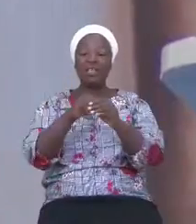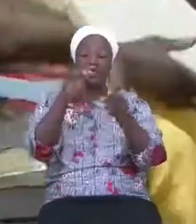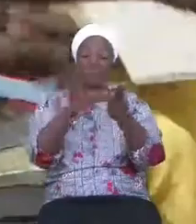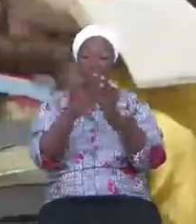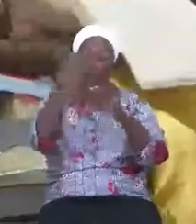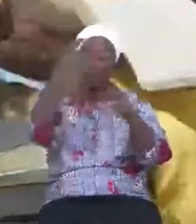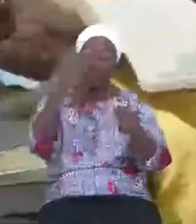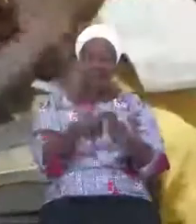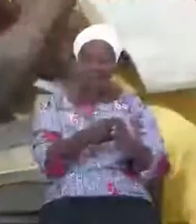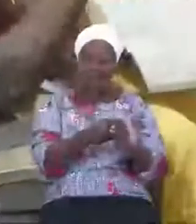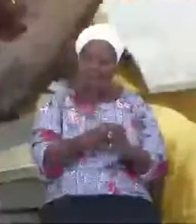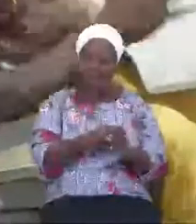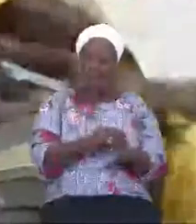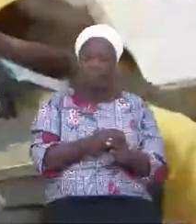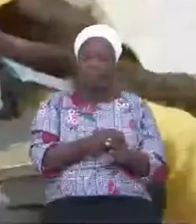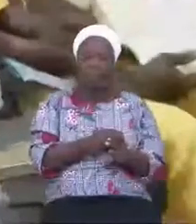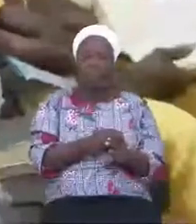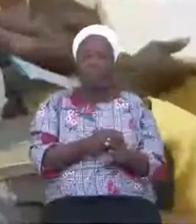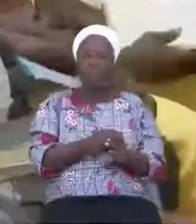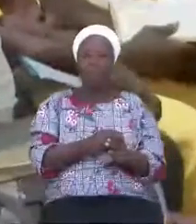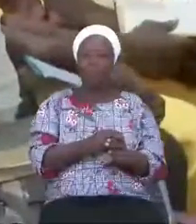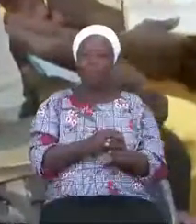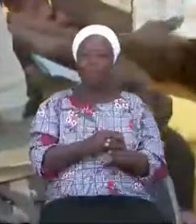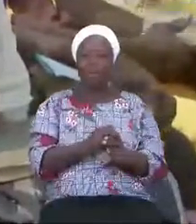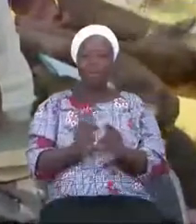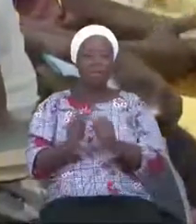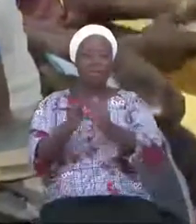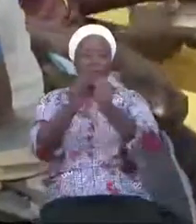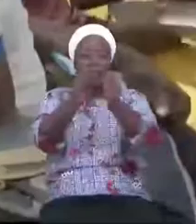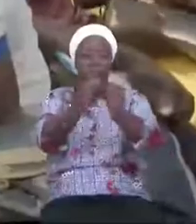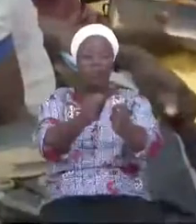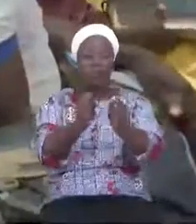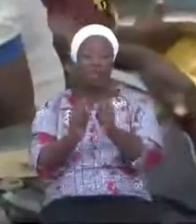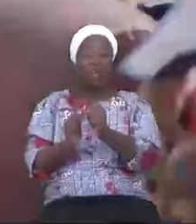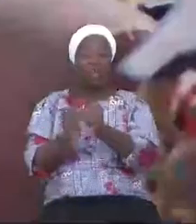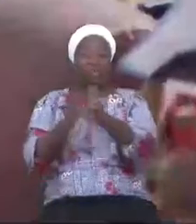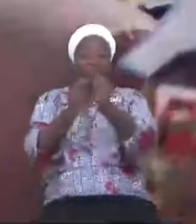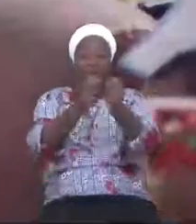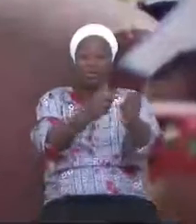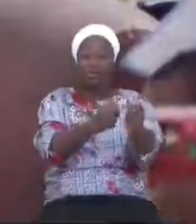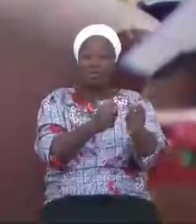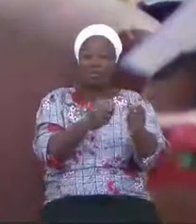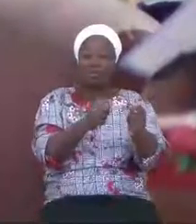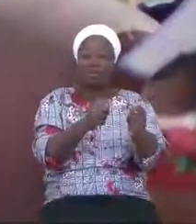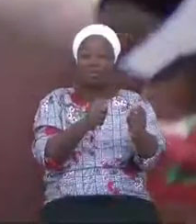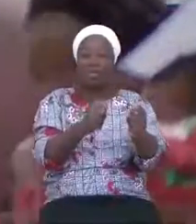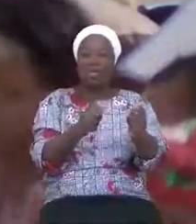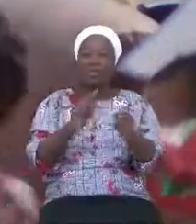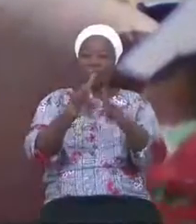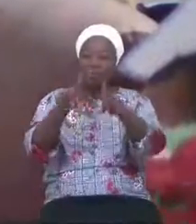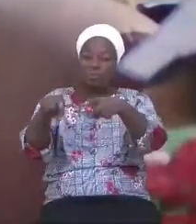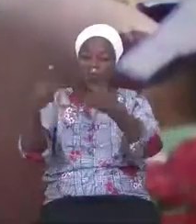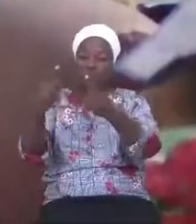énergétique au nom de Jésus. La transfusion. J'ai dit transfusion. Tu